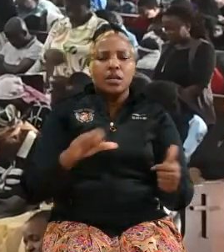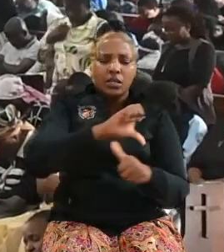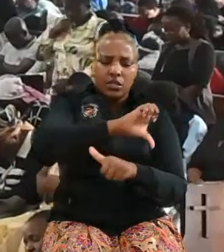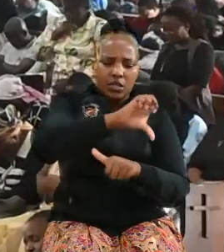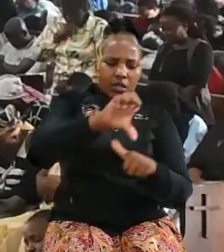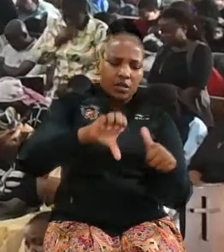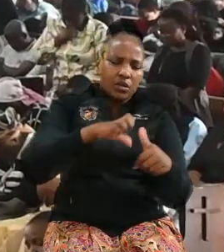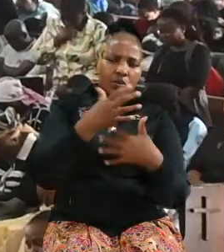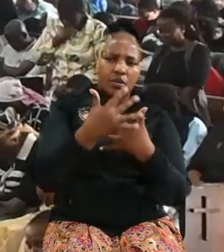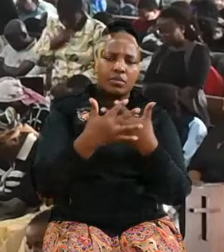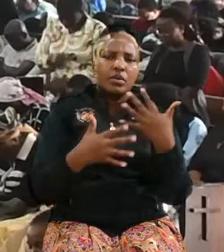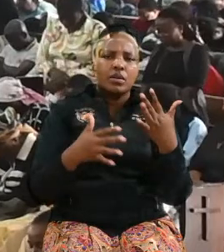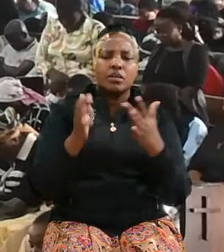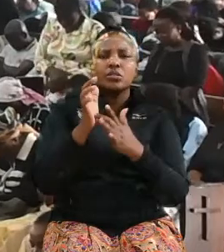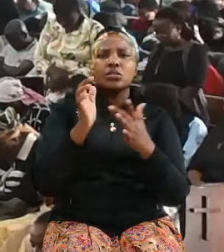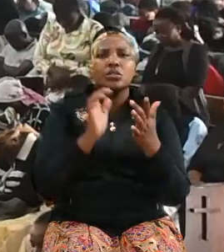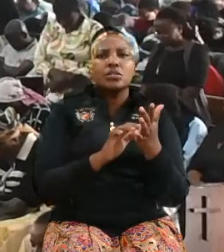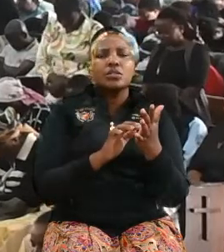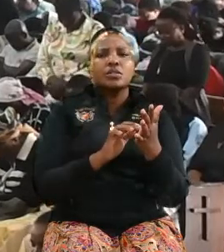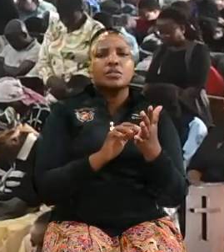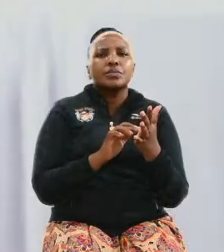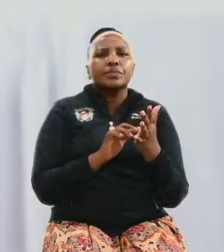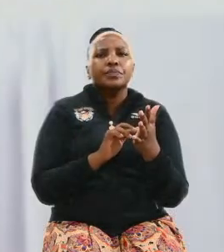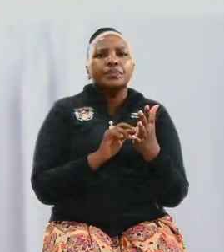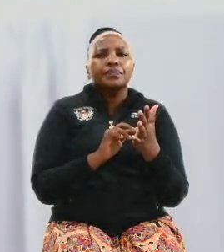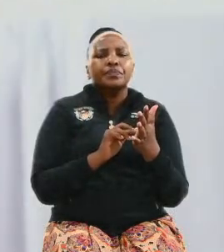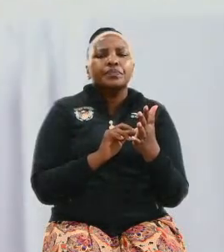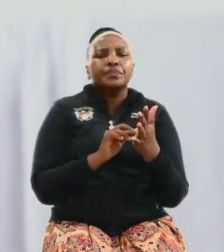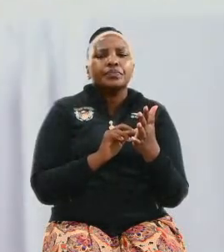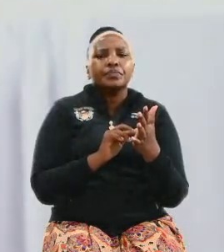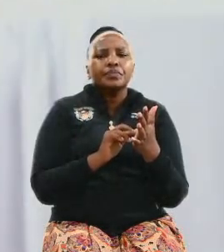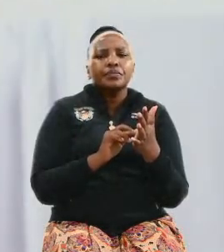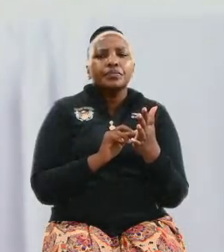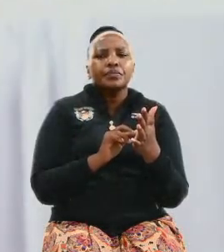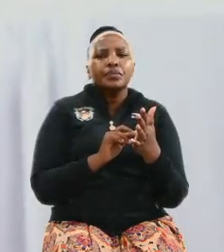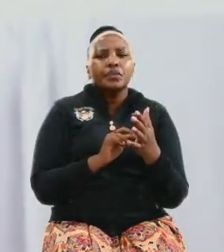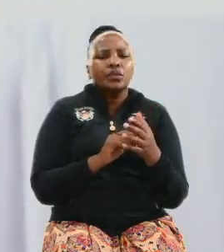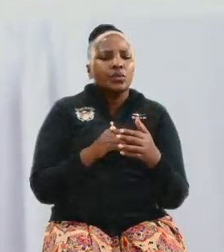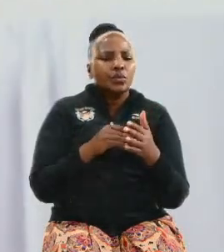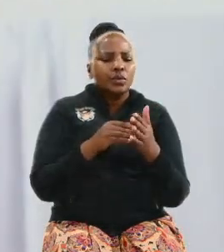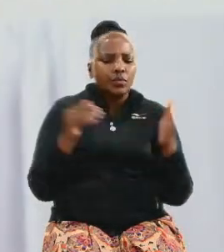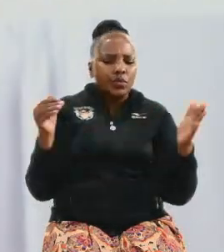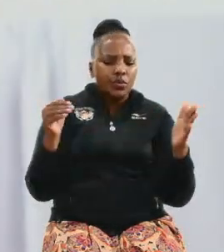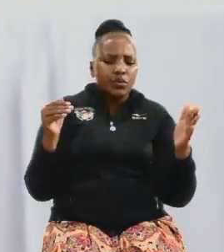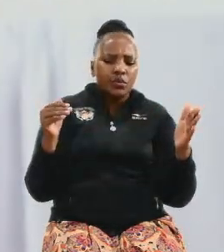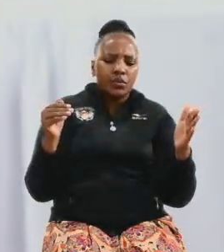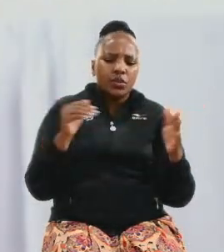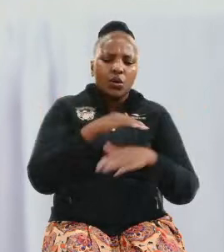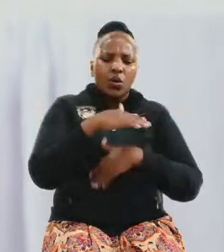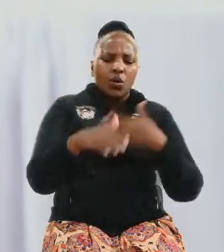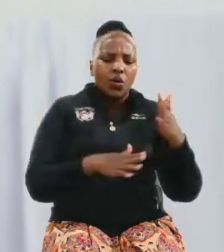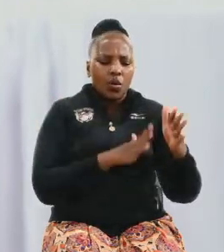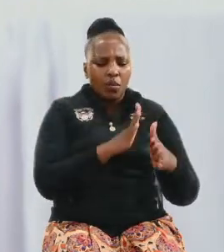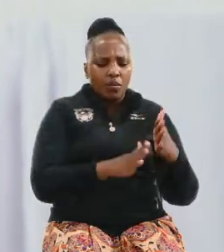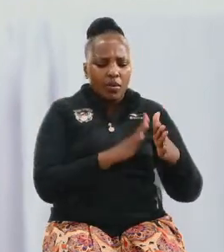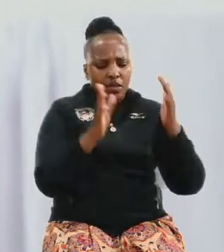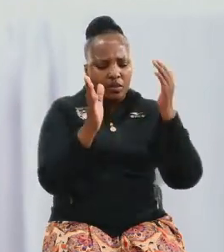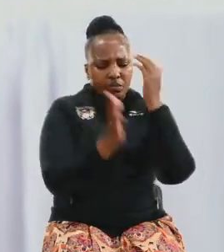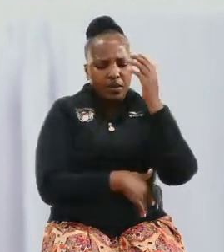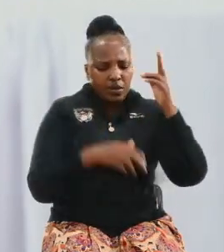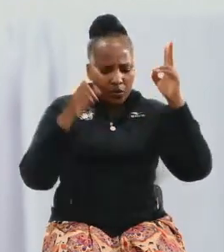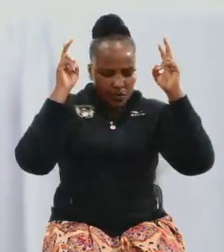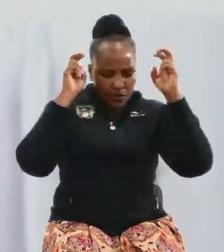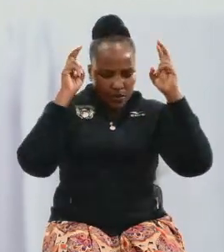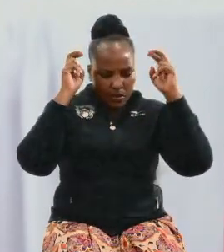damu yako ya Yesu Kristo mfalume wa ajabu. Twakataa Bwana mipango mbaya Bwana ya